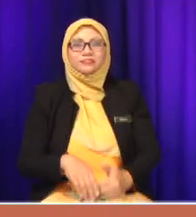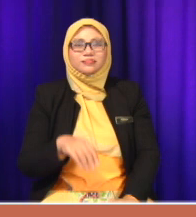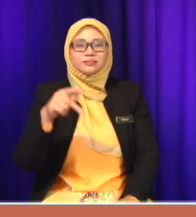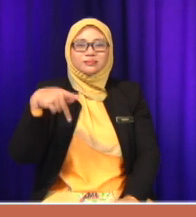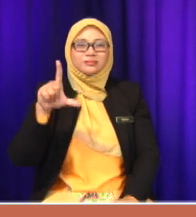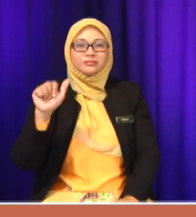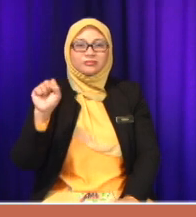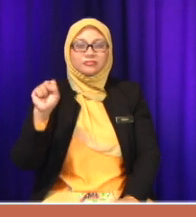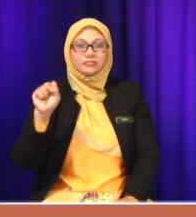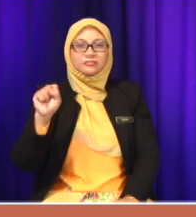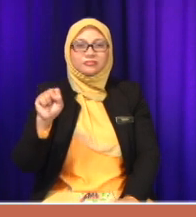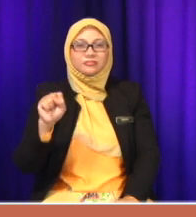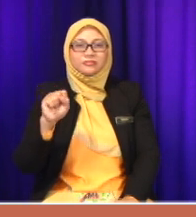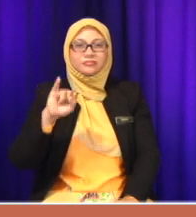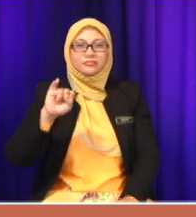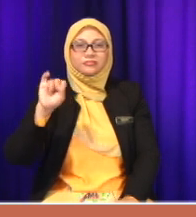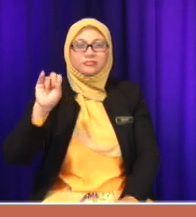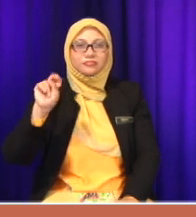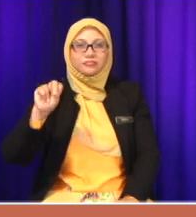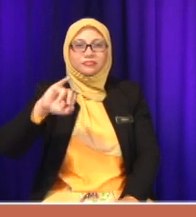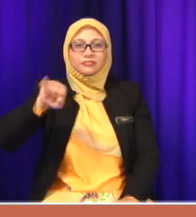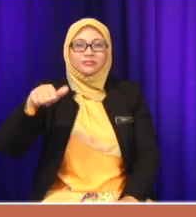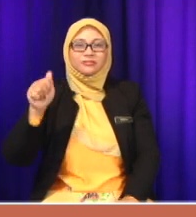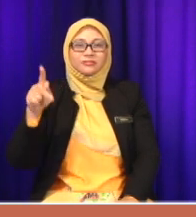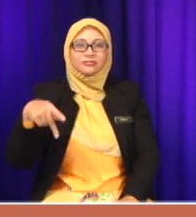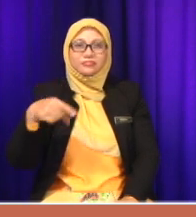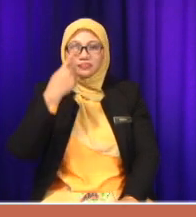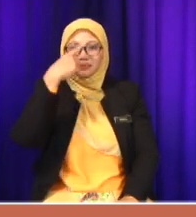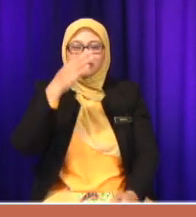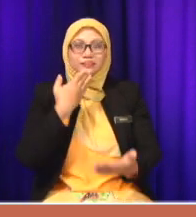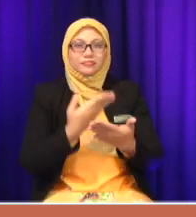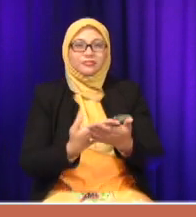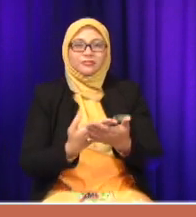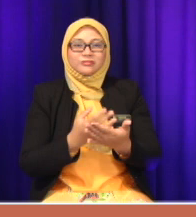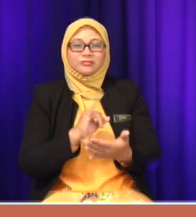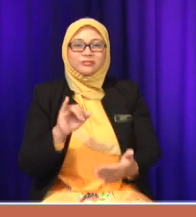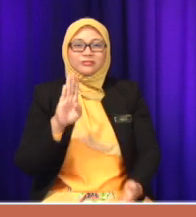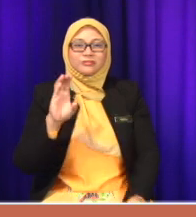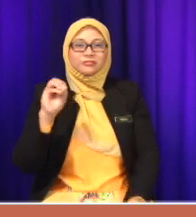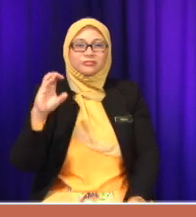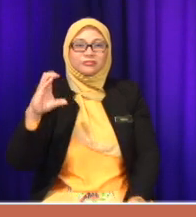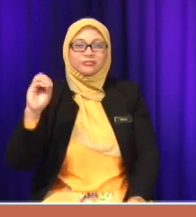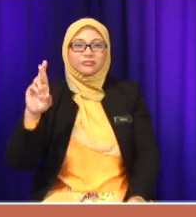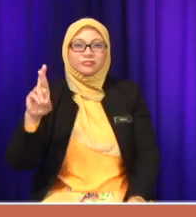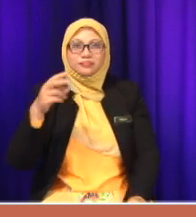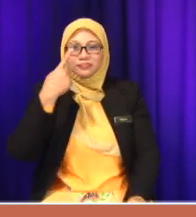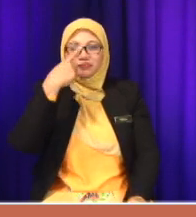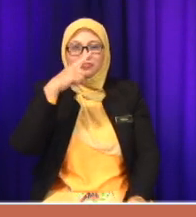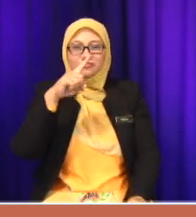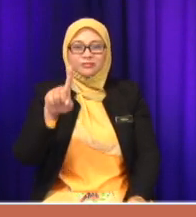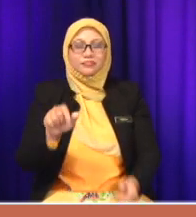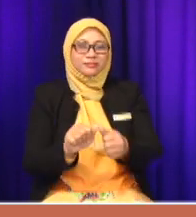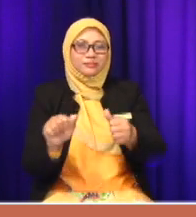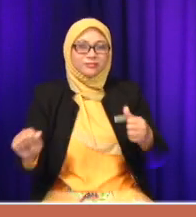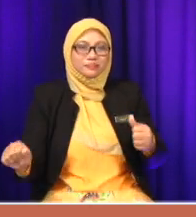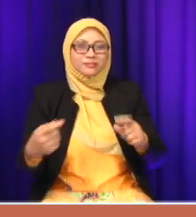uji kita membaiki kebocoran ataupun kita mengelakkan berlakunya kebocoran pada injap kerana kalau berlaku